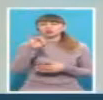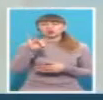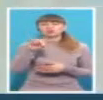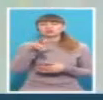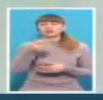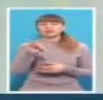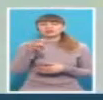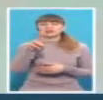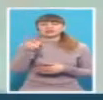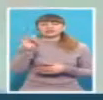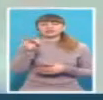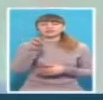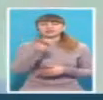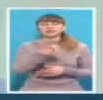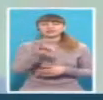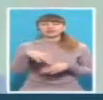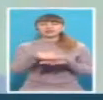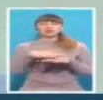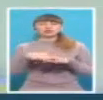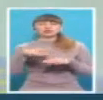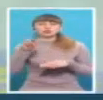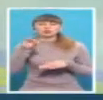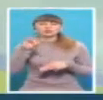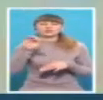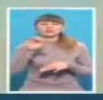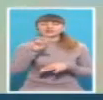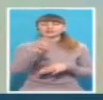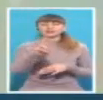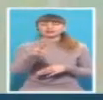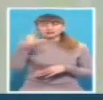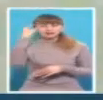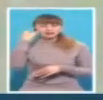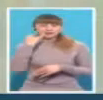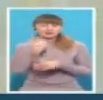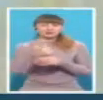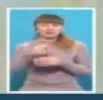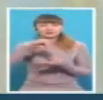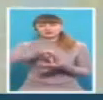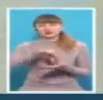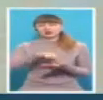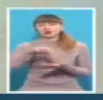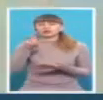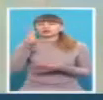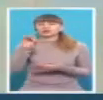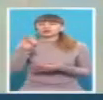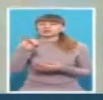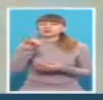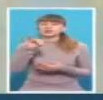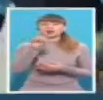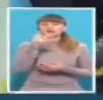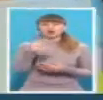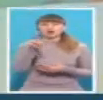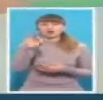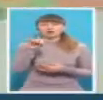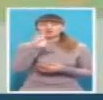Минск қалаларында өтті. Қазақстандық конькишілер арасында сол жарыстарда ең үздік нәтижеге дәл осы Екатерина Айдова қол жеткізді.